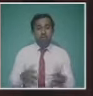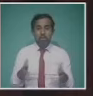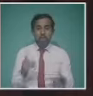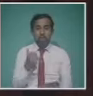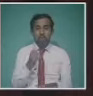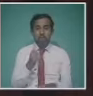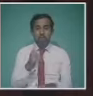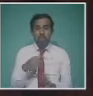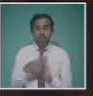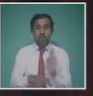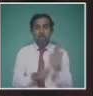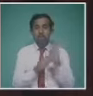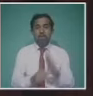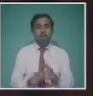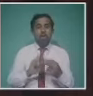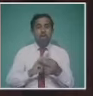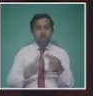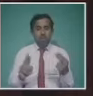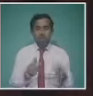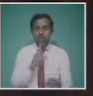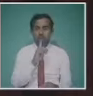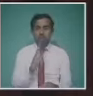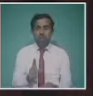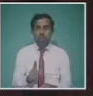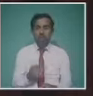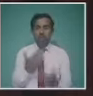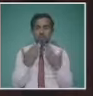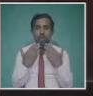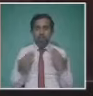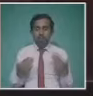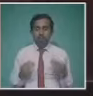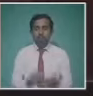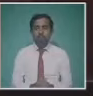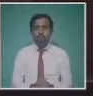ඒ රට විනාශය කරන්නයි පා කියන ඉල්ලීම කරමින් මානිනව බොහොමත්ම ඉච්චිතී පාවෙන් සිට ඔබතුමාට